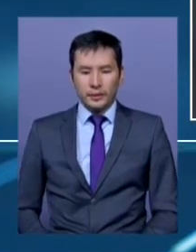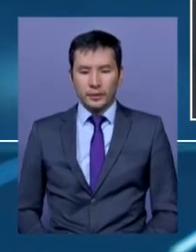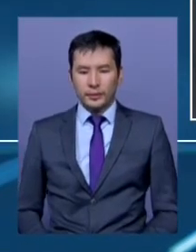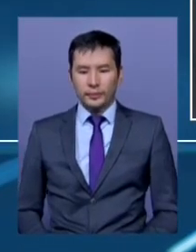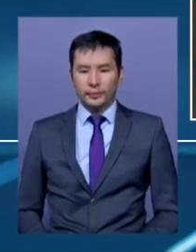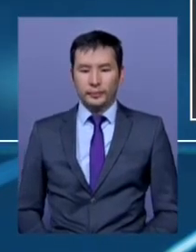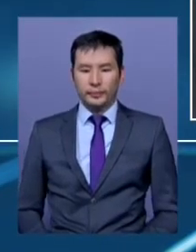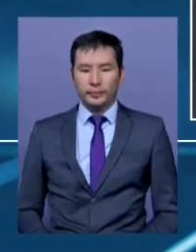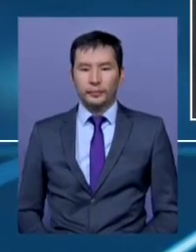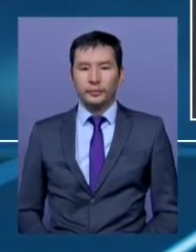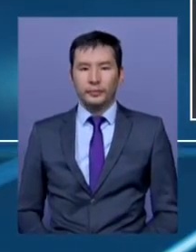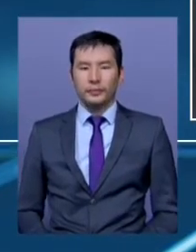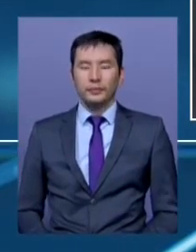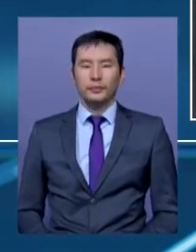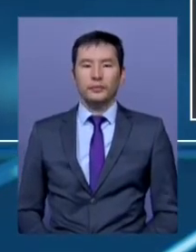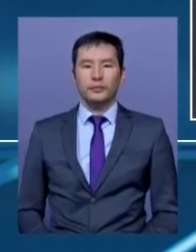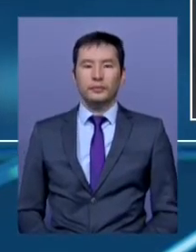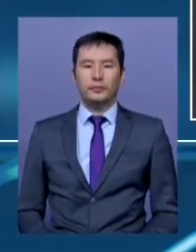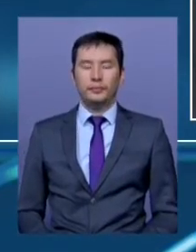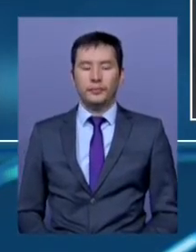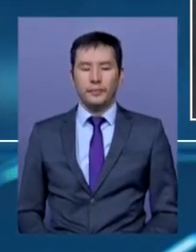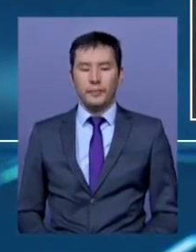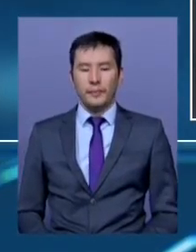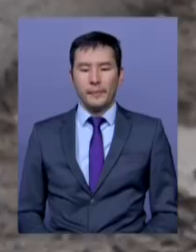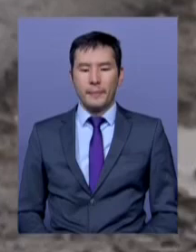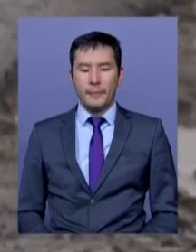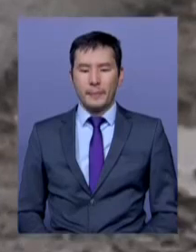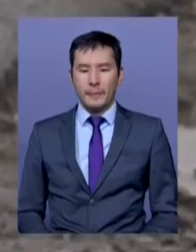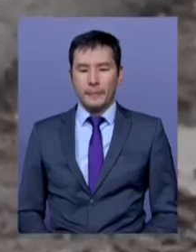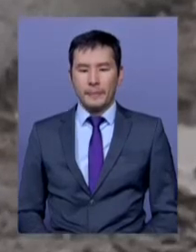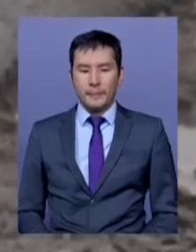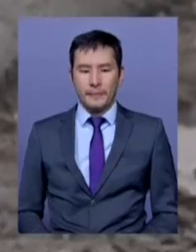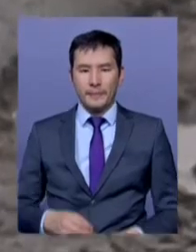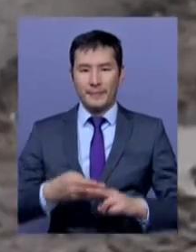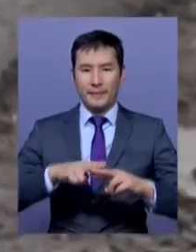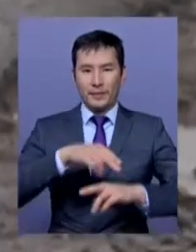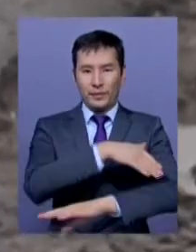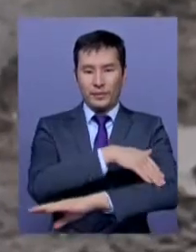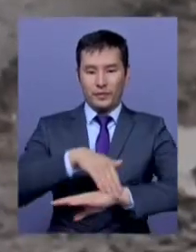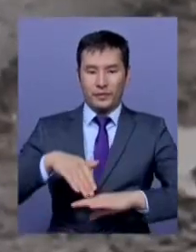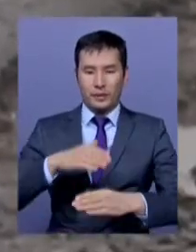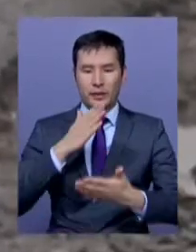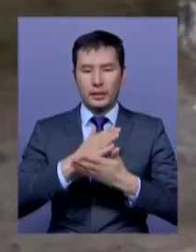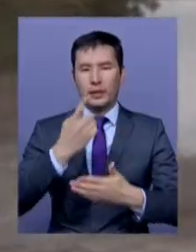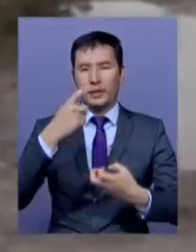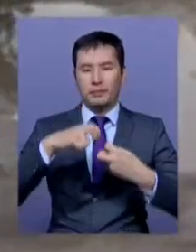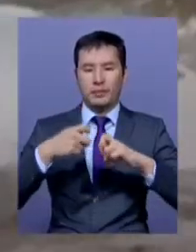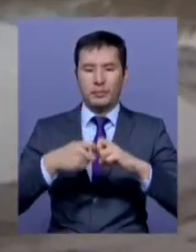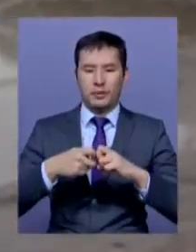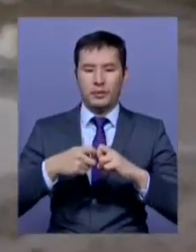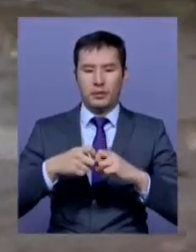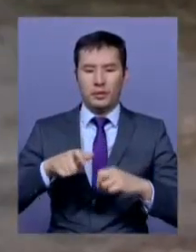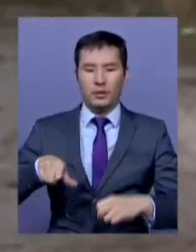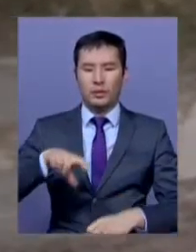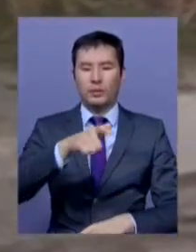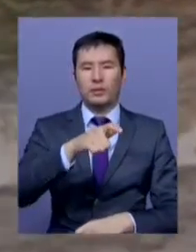оңтайлы шешімін тапса, алдағы жылы сумен қамтамасыз етеміз деп ойлаймын. Аталған көше тұрғындарын мезі қылған тағы бір мәселе – ойқы-шойқы